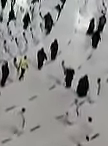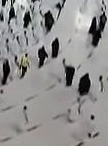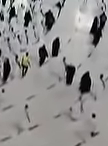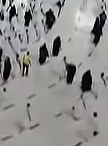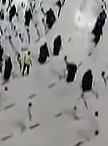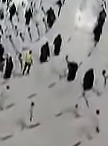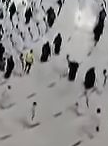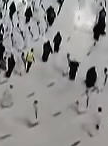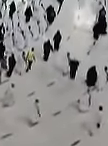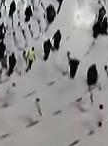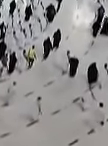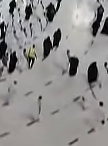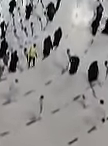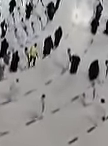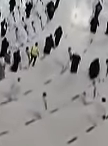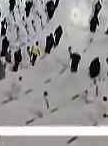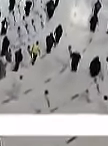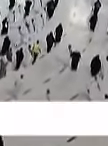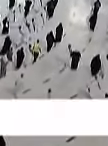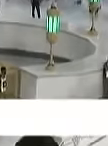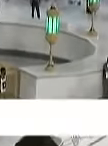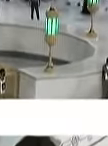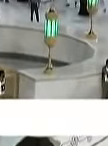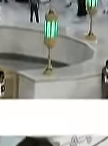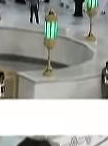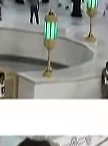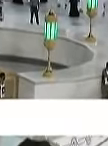Jemaah umrah boleh pohon vaksin penggalak.